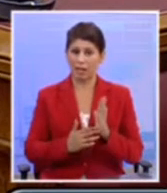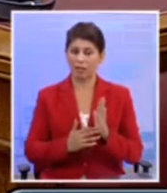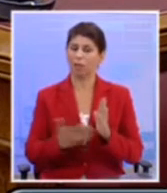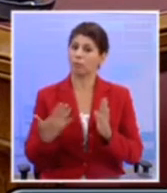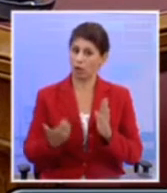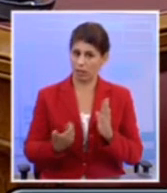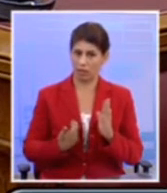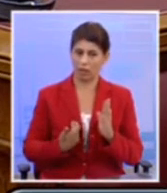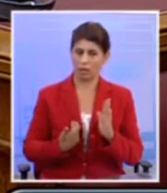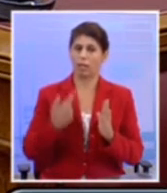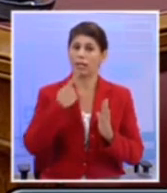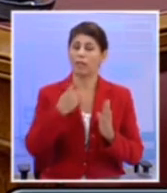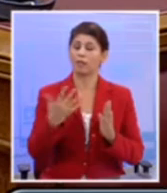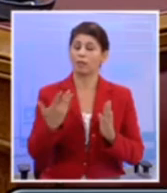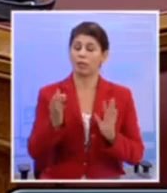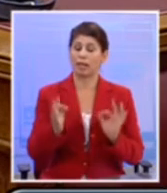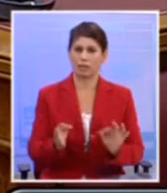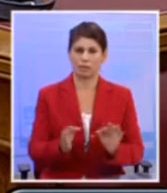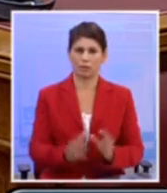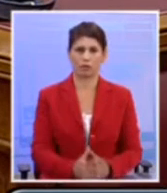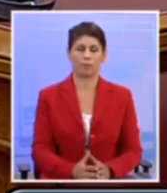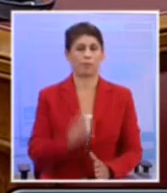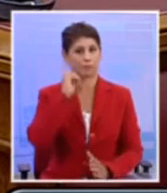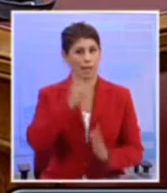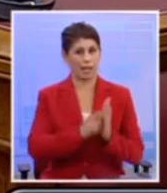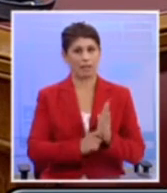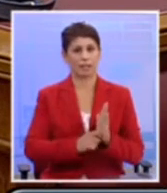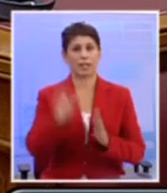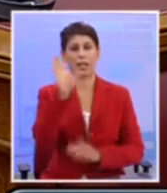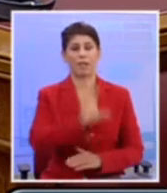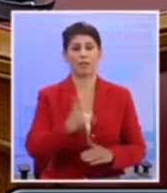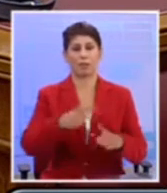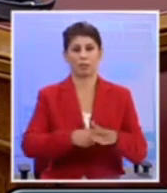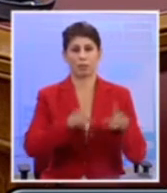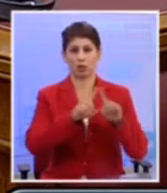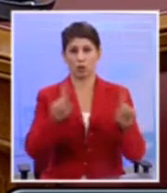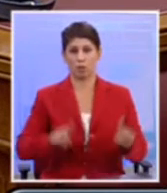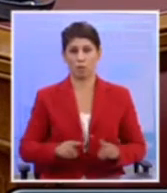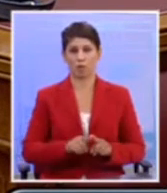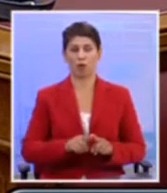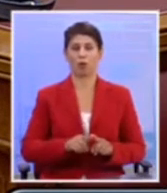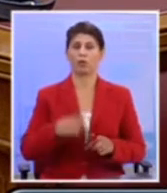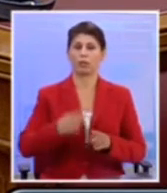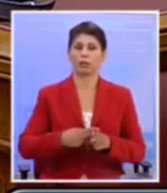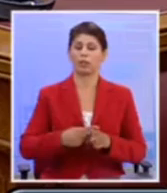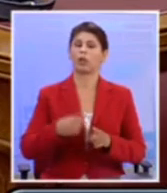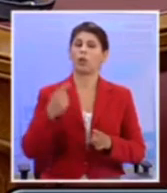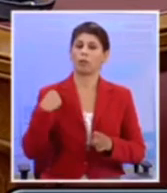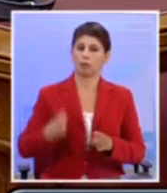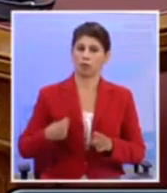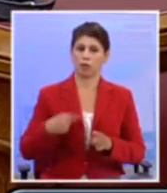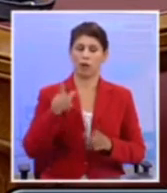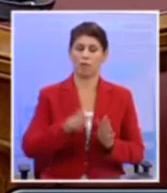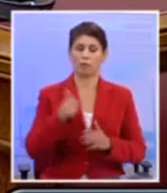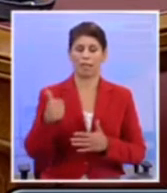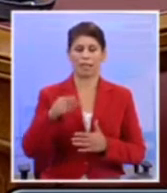είχα, και θα σας πω ποια είναι, ότι η έκθεση των Ευρωπαϊκών Τραπεζών σε ομόλογα του ελληνικού δημοσίου ήταν 76 δισεκατομμύρια περίπου στις